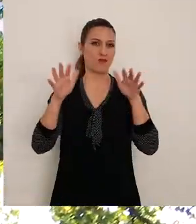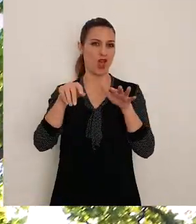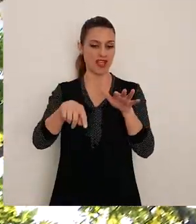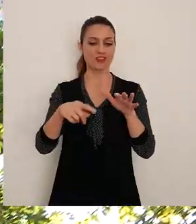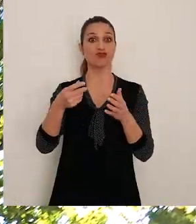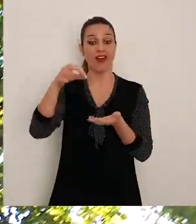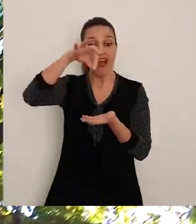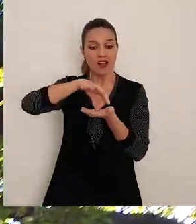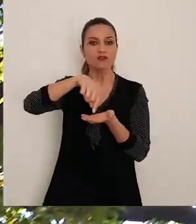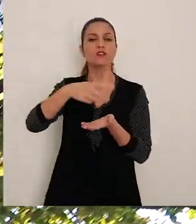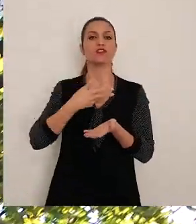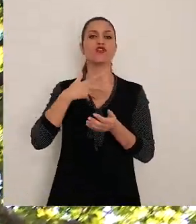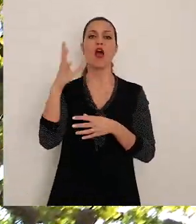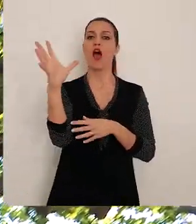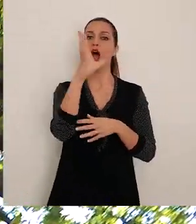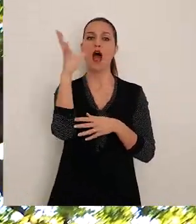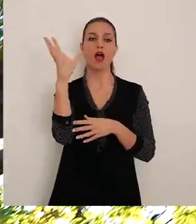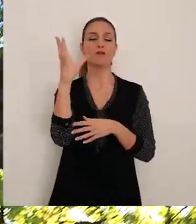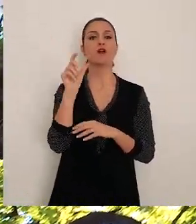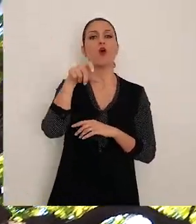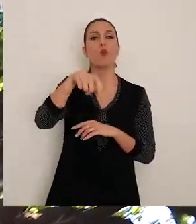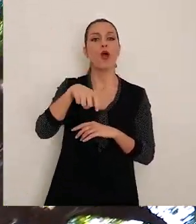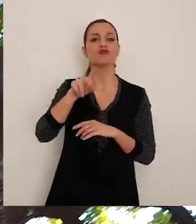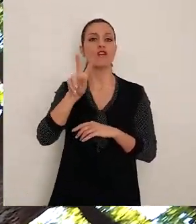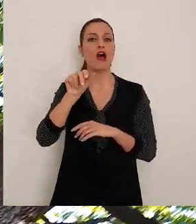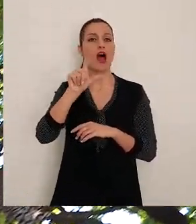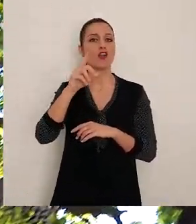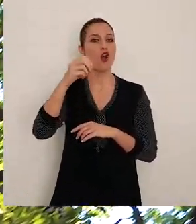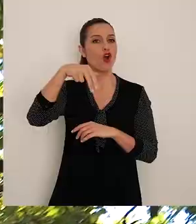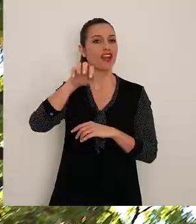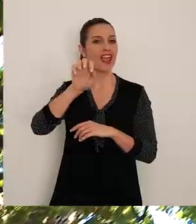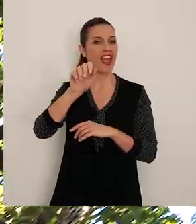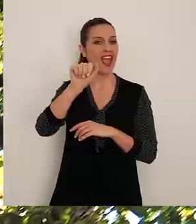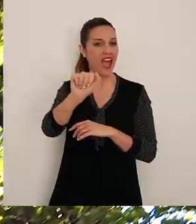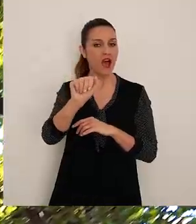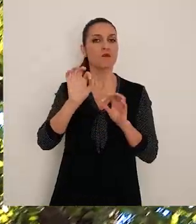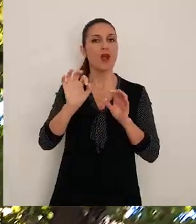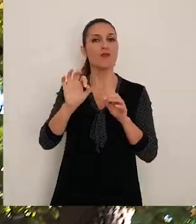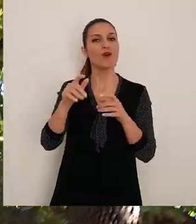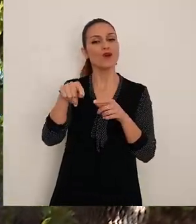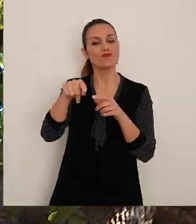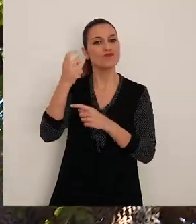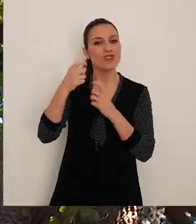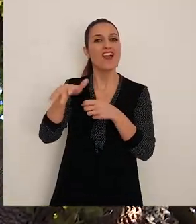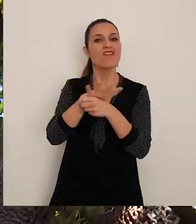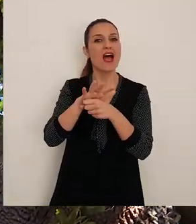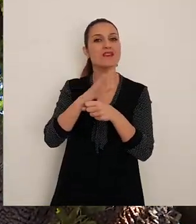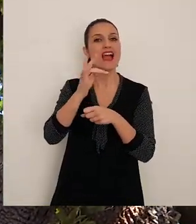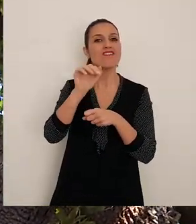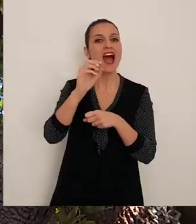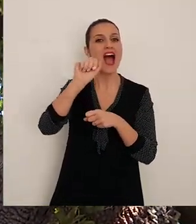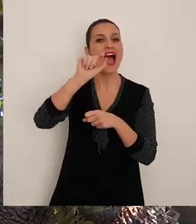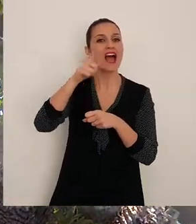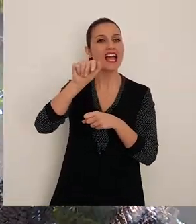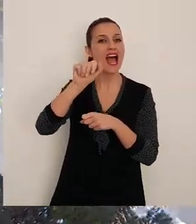più suggestive di tutto il Salento rurale, la quercia vallonea, appartenente alla famiglia delle fagacee, come il faggio e il